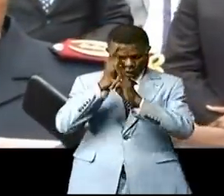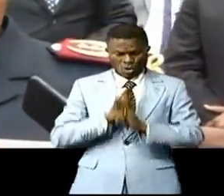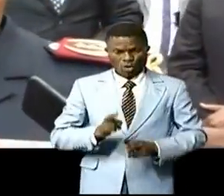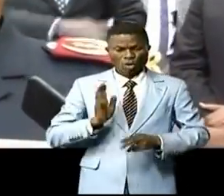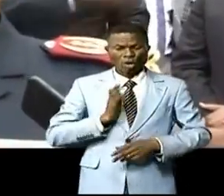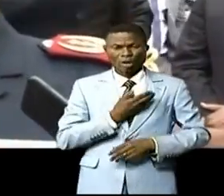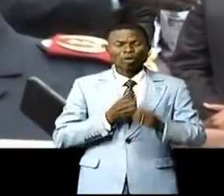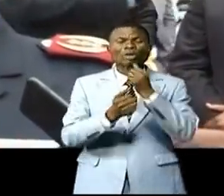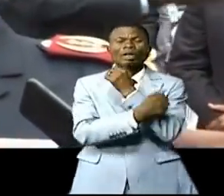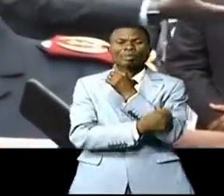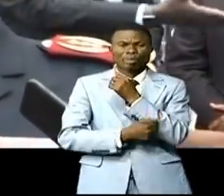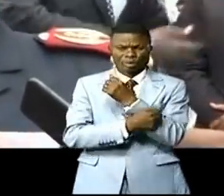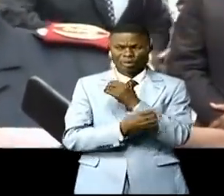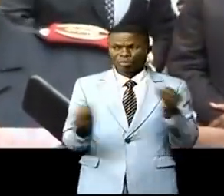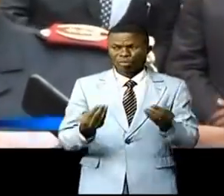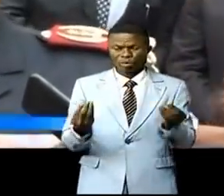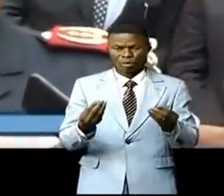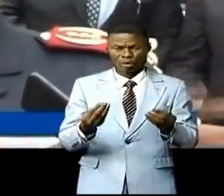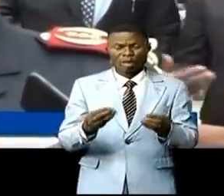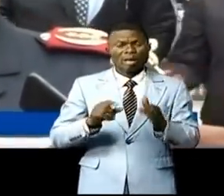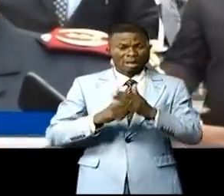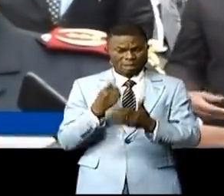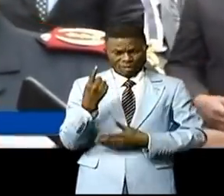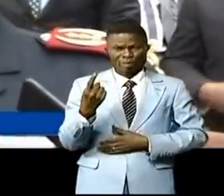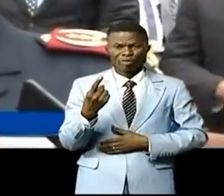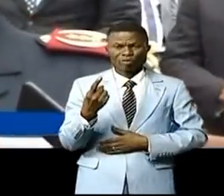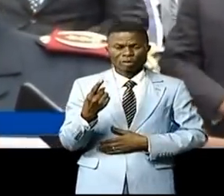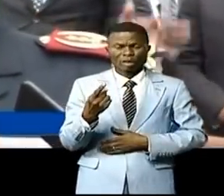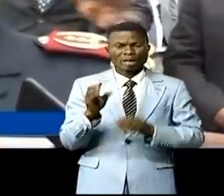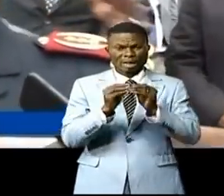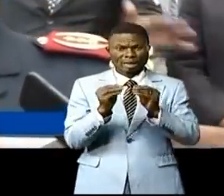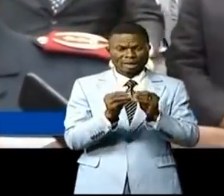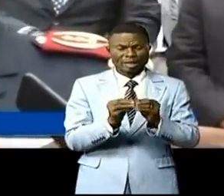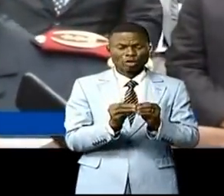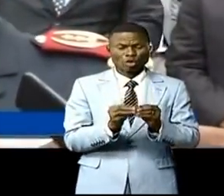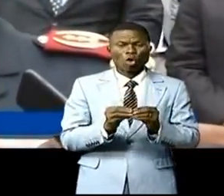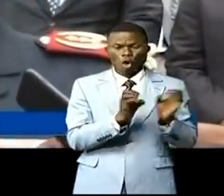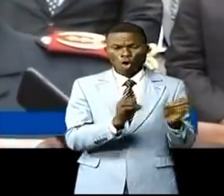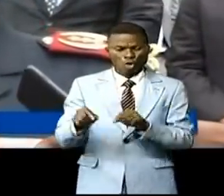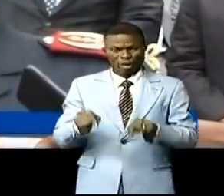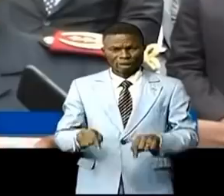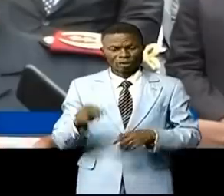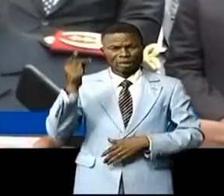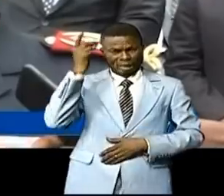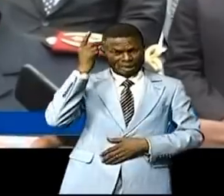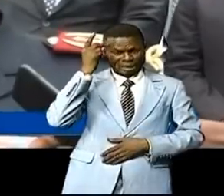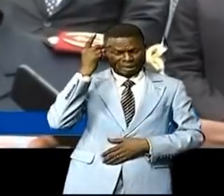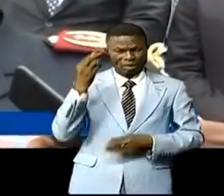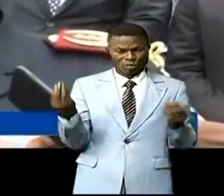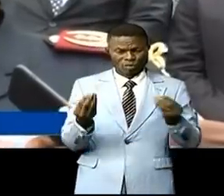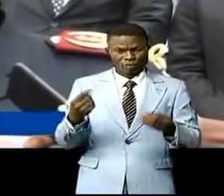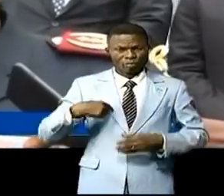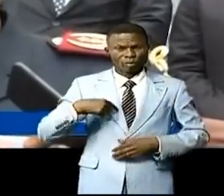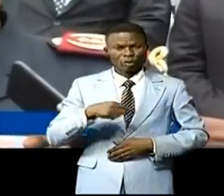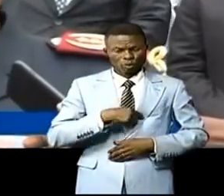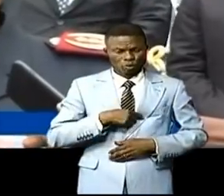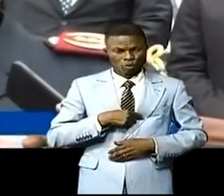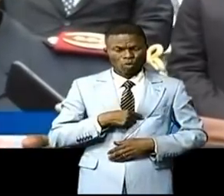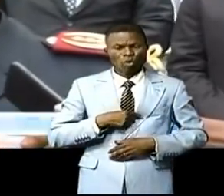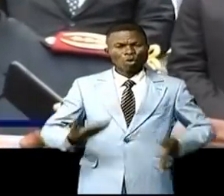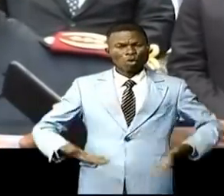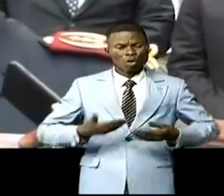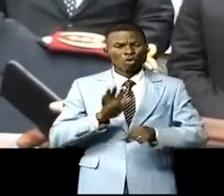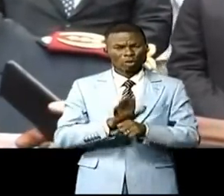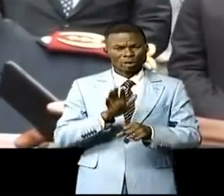pays, pour qu'ils répondent. C'est la première fois que cette réunion se tienne comme ça chez nous. Alors nous comptons beaucoup